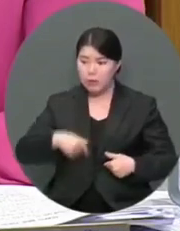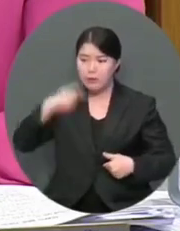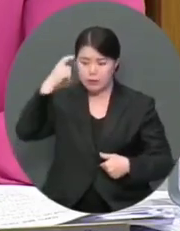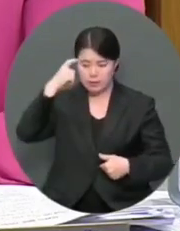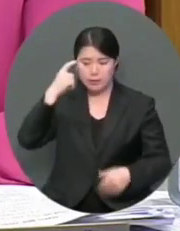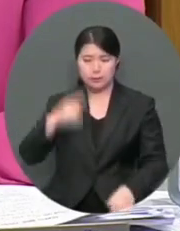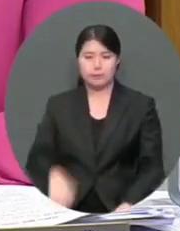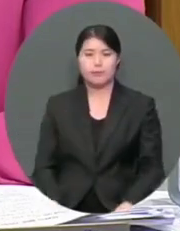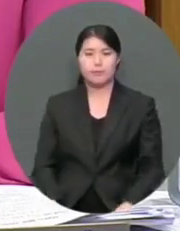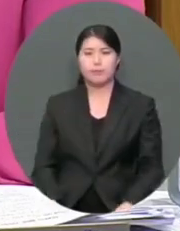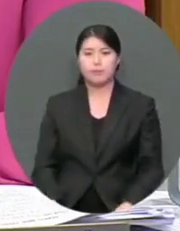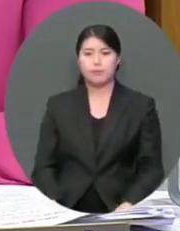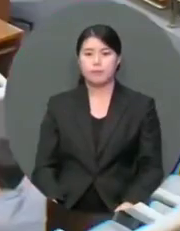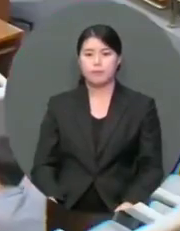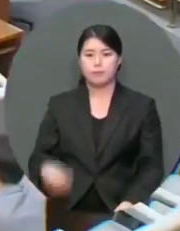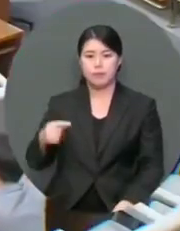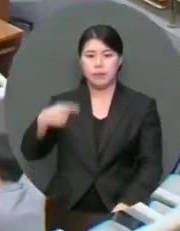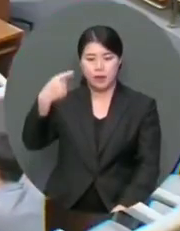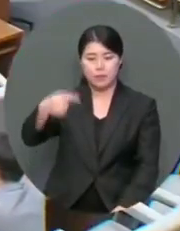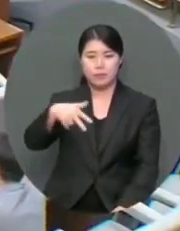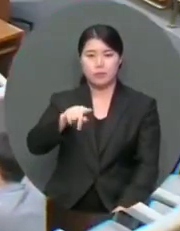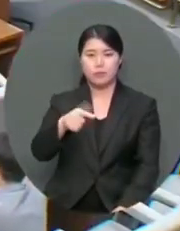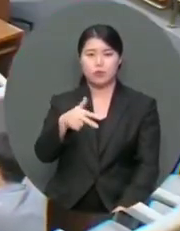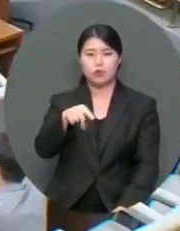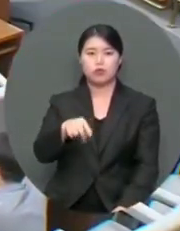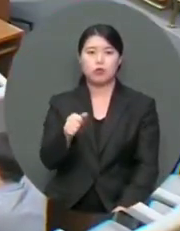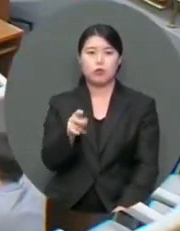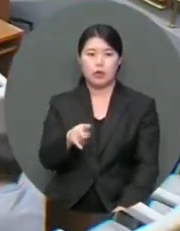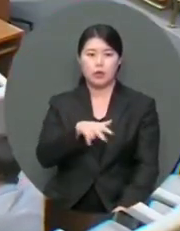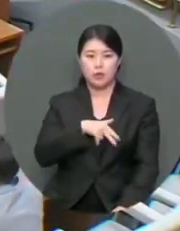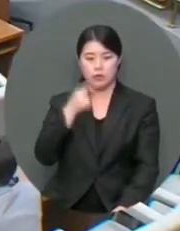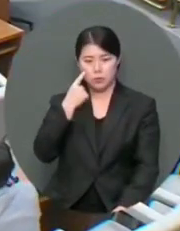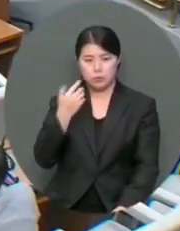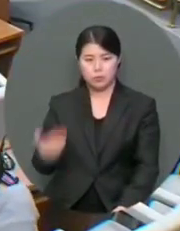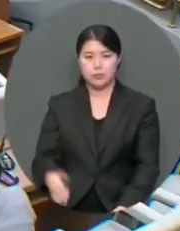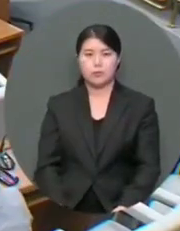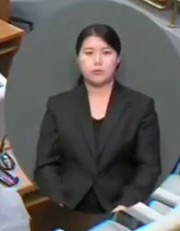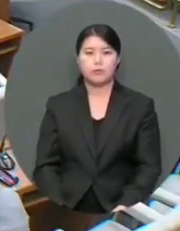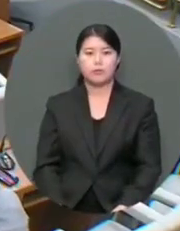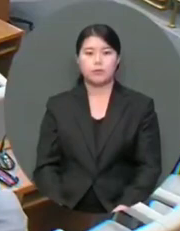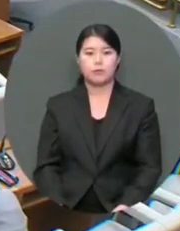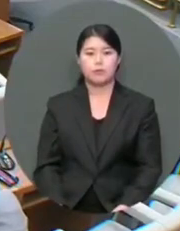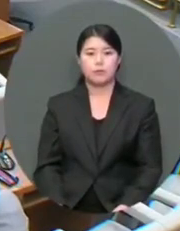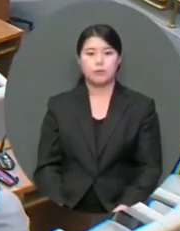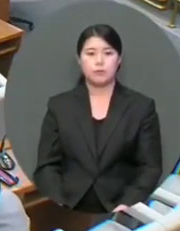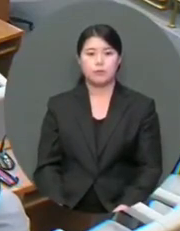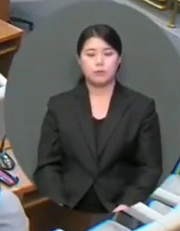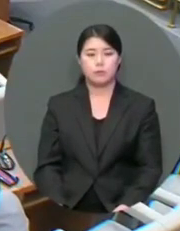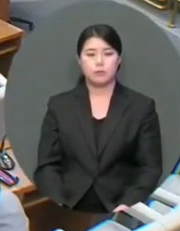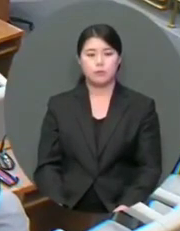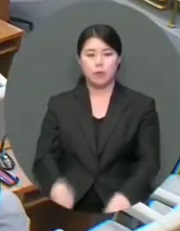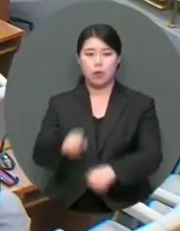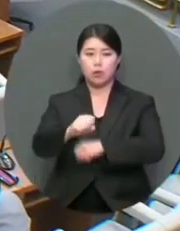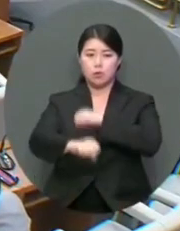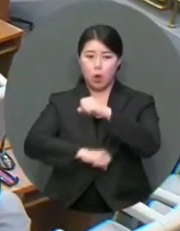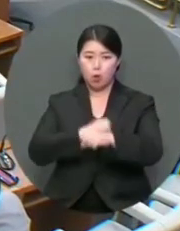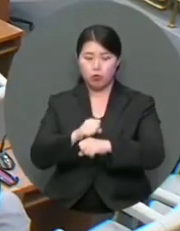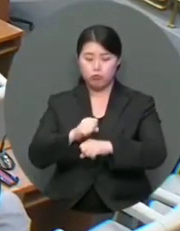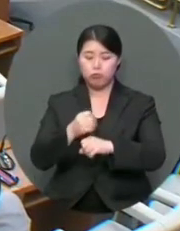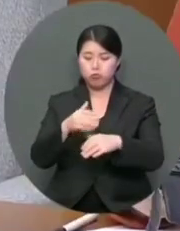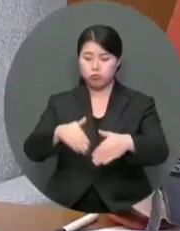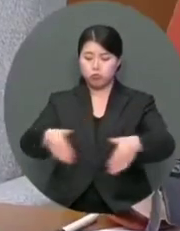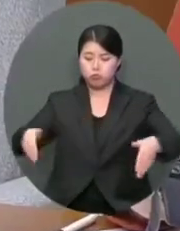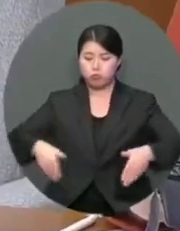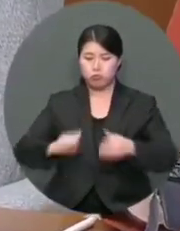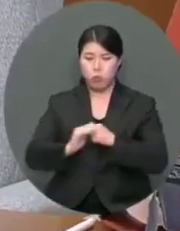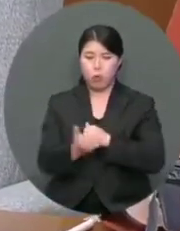수고하셨습니다. 다음 전주혜 의원님 질의해 주시기 바랍니다. 예, 후보자님. 뭐 자유를 당연히 지키기